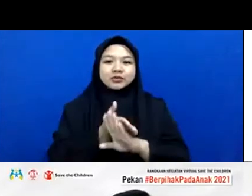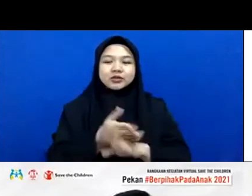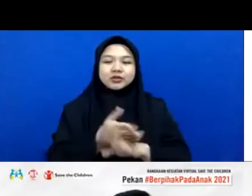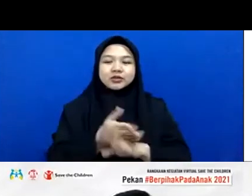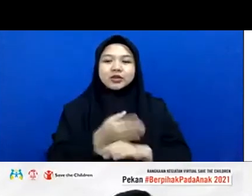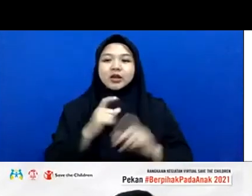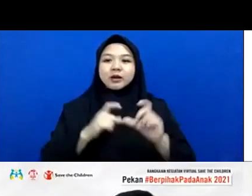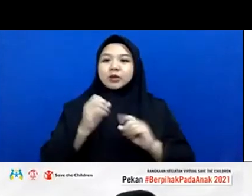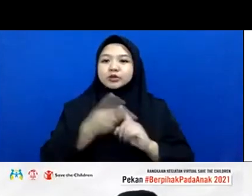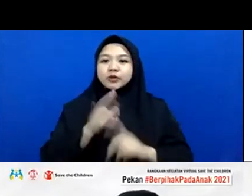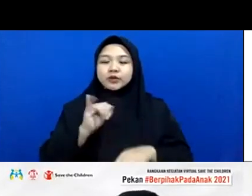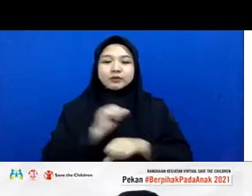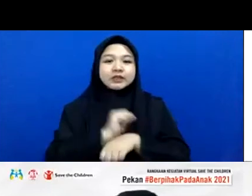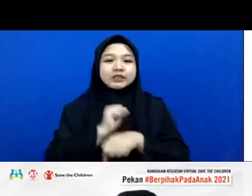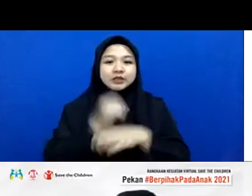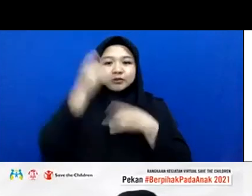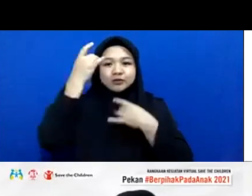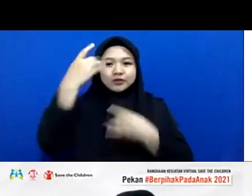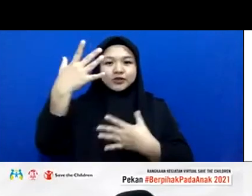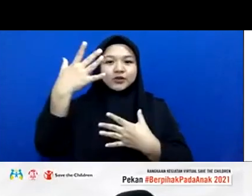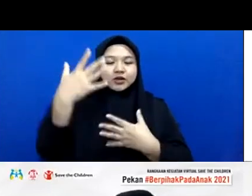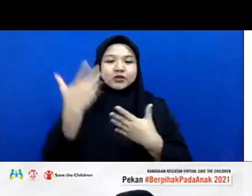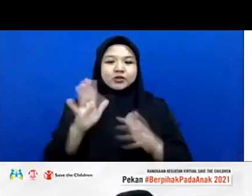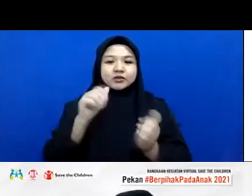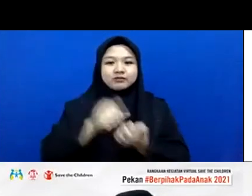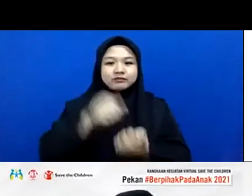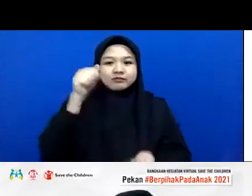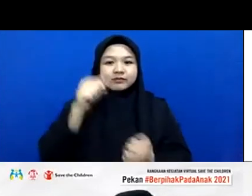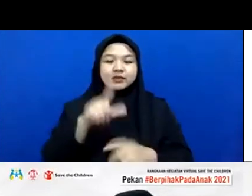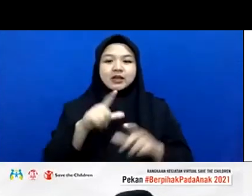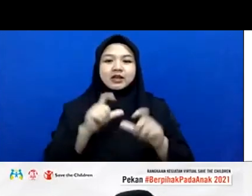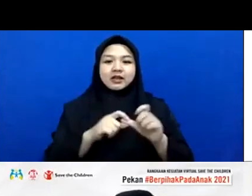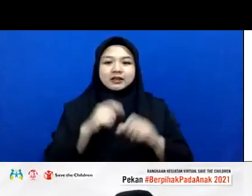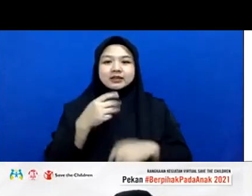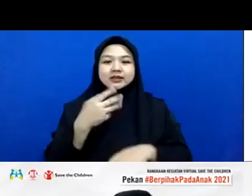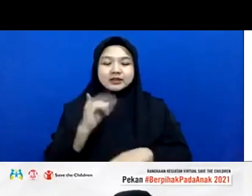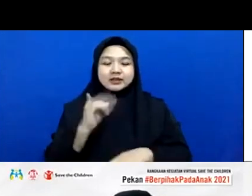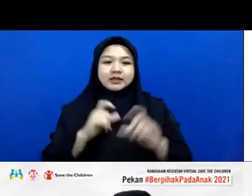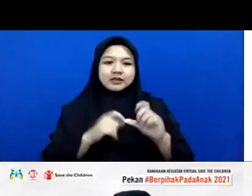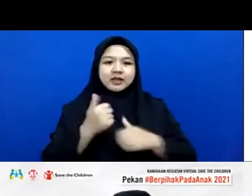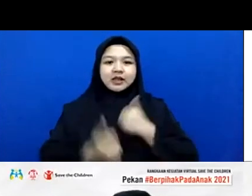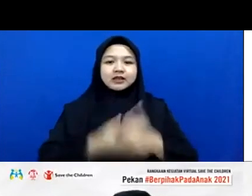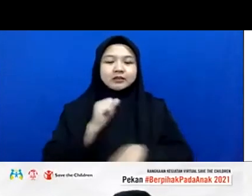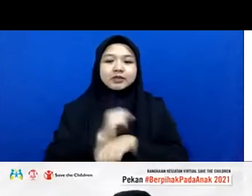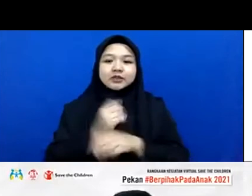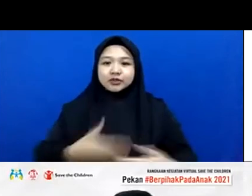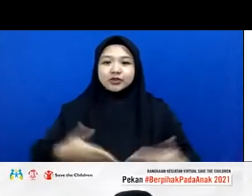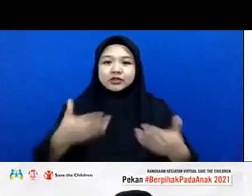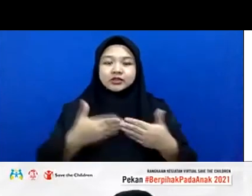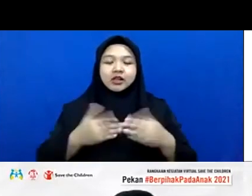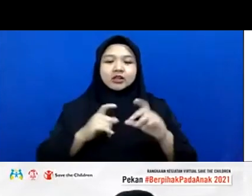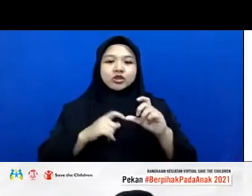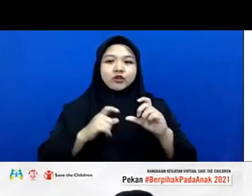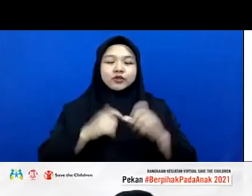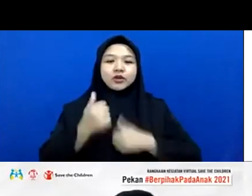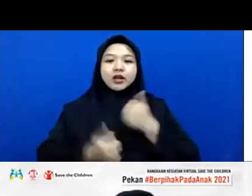merupakan pekerja sosial profesional yang telah tersertifikasi dari LSPS. Dan selain aktif menjadi pekerja sosial, Mbak Sofi juga